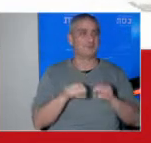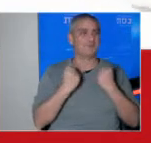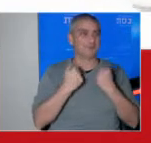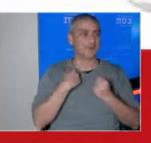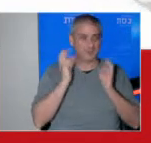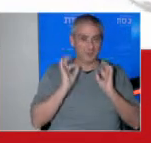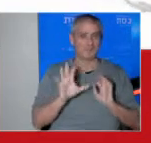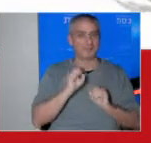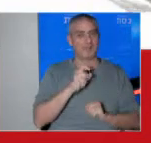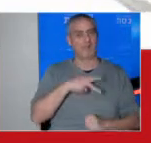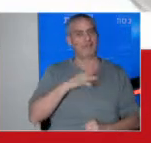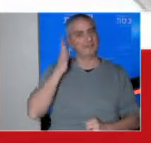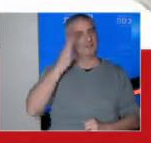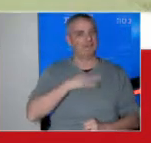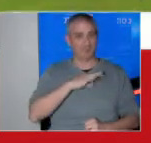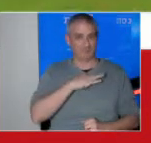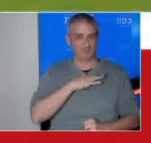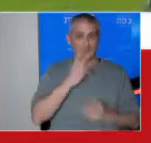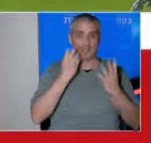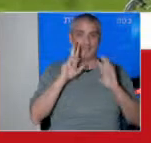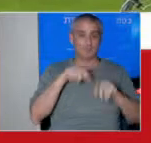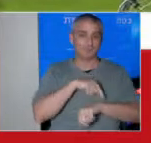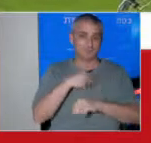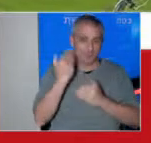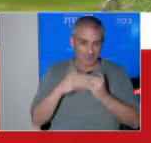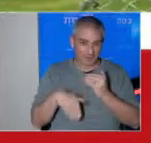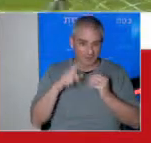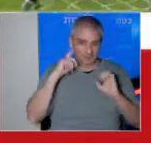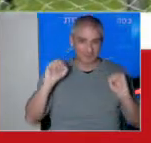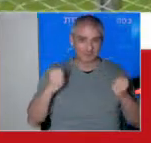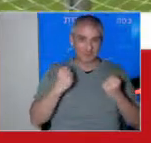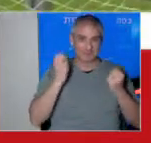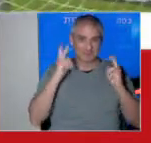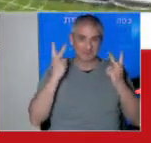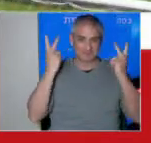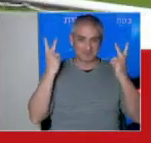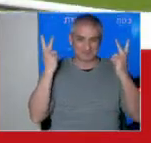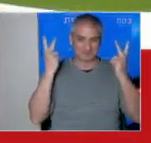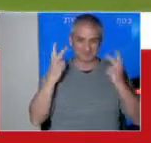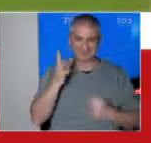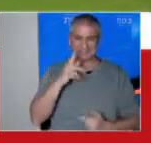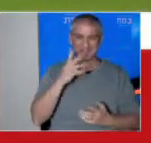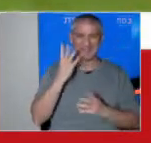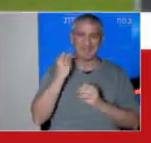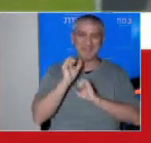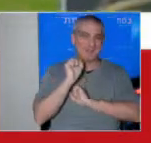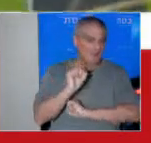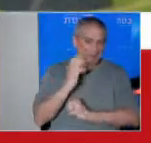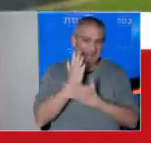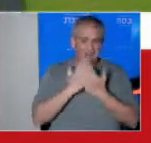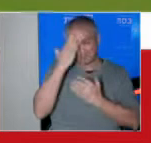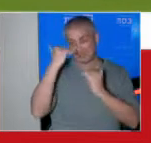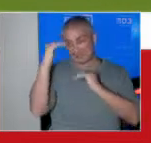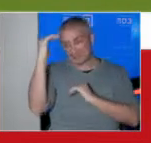שאנחנו חייבים לקחת את גורלנו בידינו, וב-48 שעות האחרונות התארגנה יוזמה מאוד משמעותית, כמו שאתה אמרת, הרבה מאוד אוהדים, חלקם מוכרים